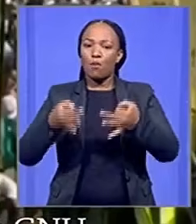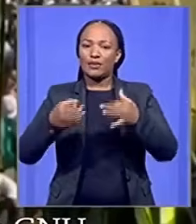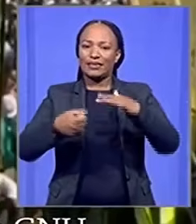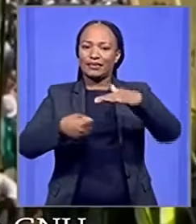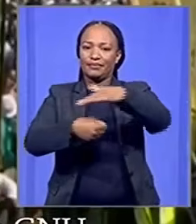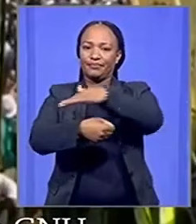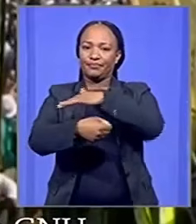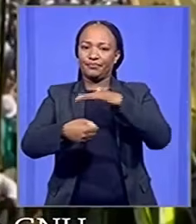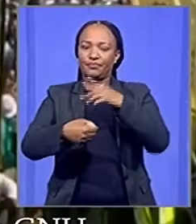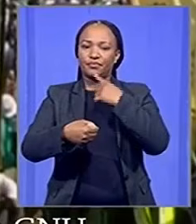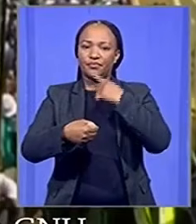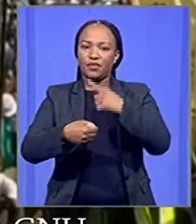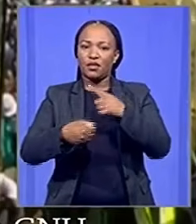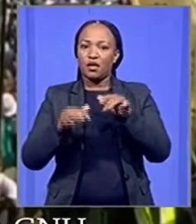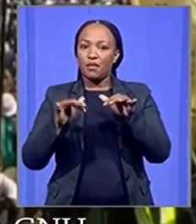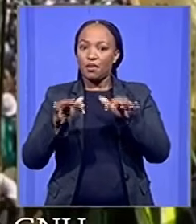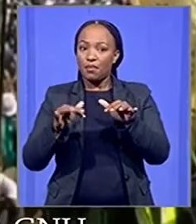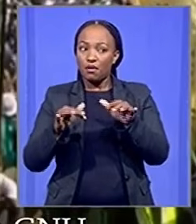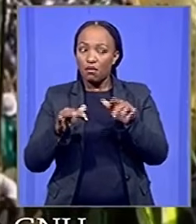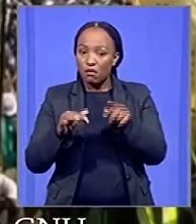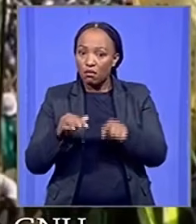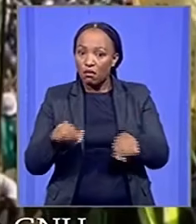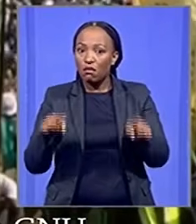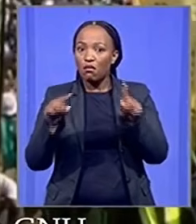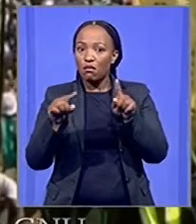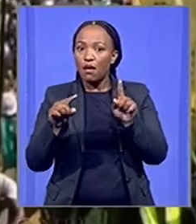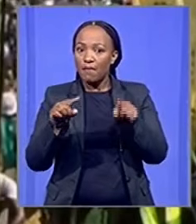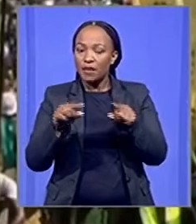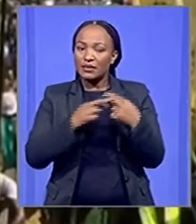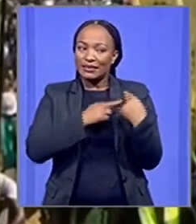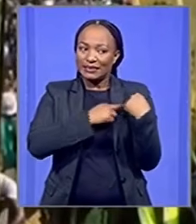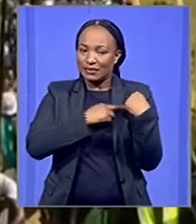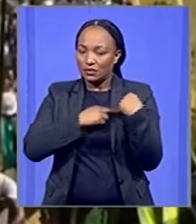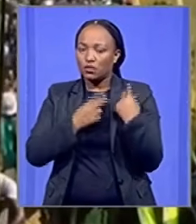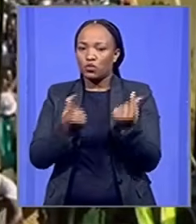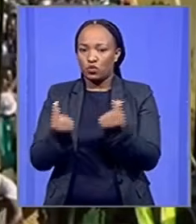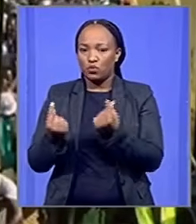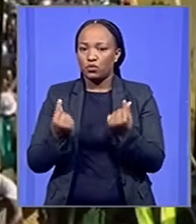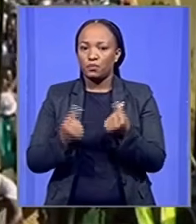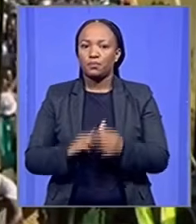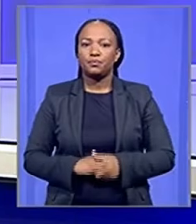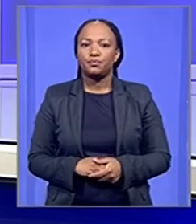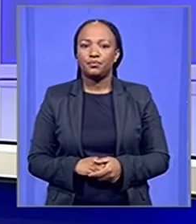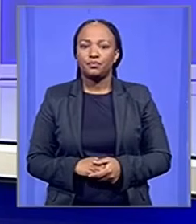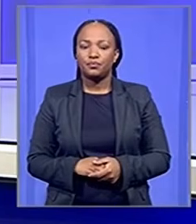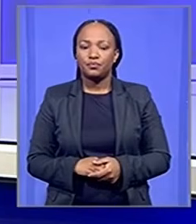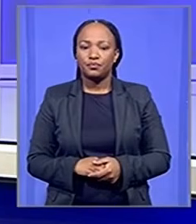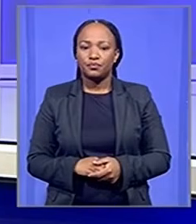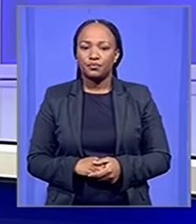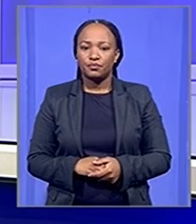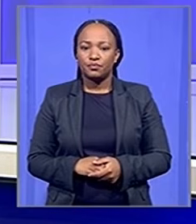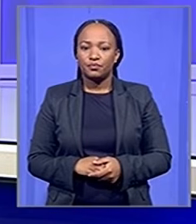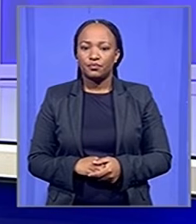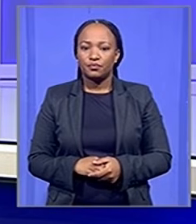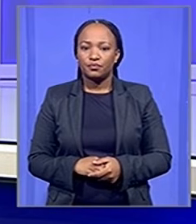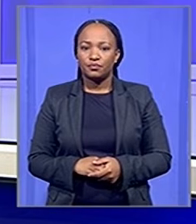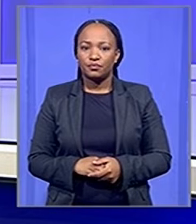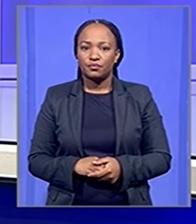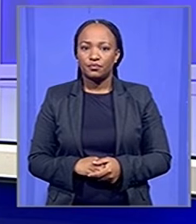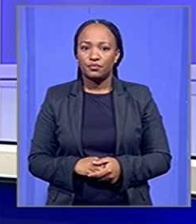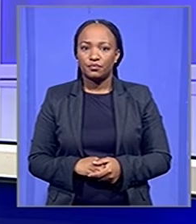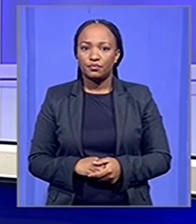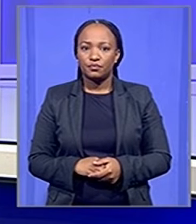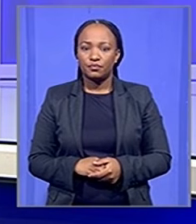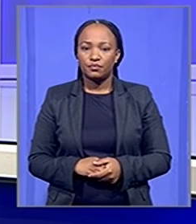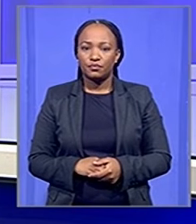hore bahlanka ba phethatso ba jariswa boikarabello mosebetsing wa bona. Ditho